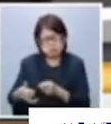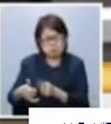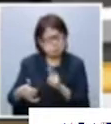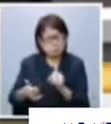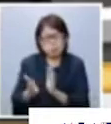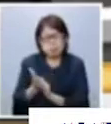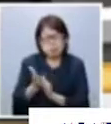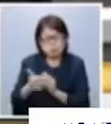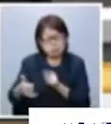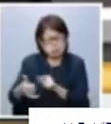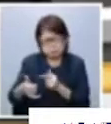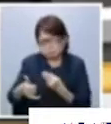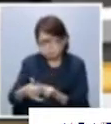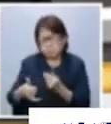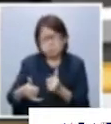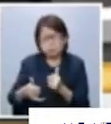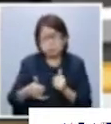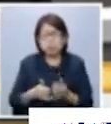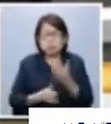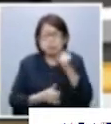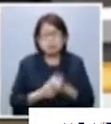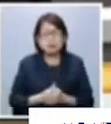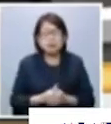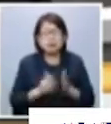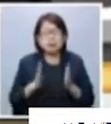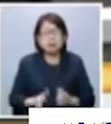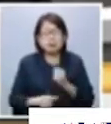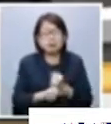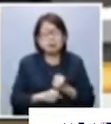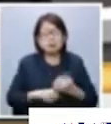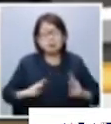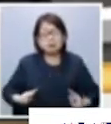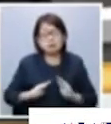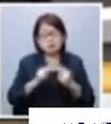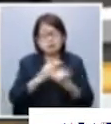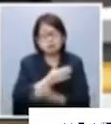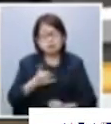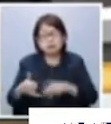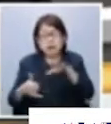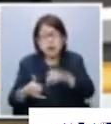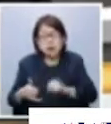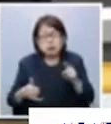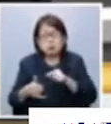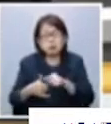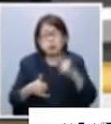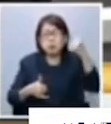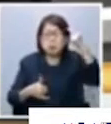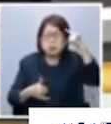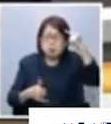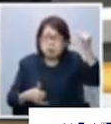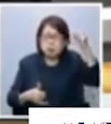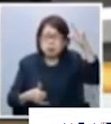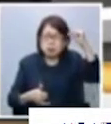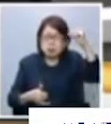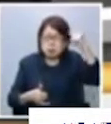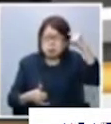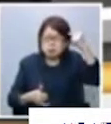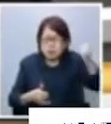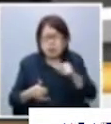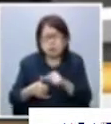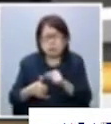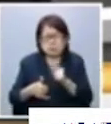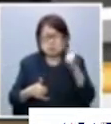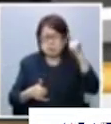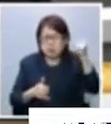ทรวงต่างประเทศเป็นข้าราชการที่เลือกคัดสรรมาจากบุคคลที่สมองดีฮะโดยหลักทฤ